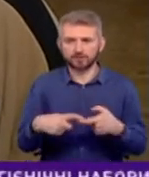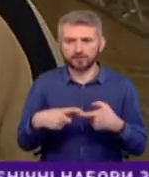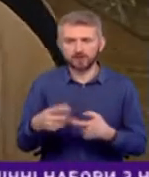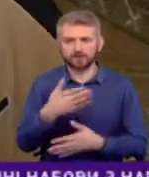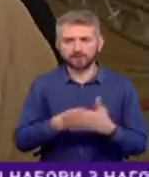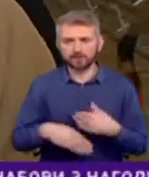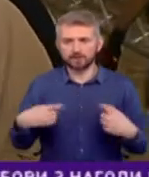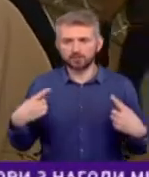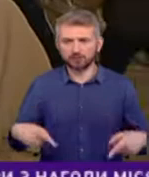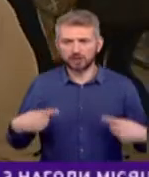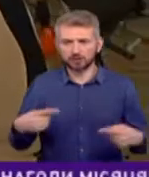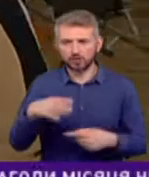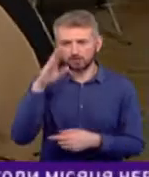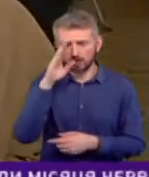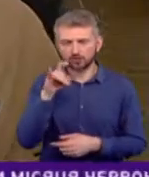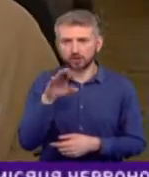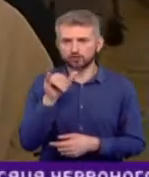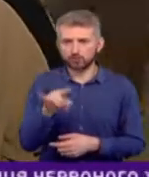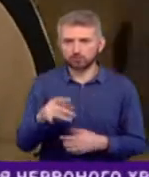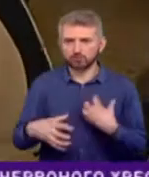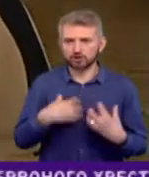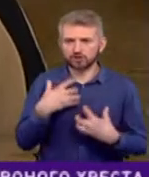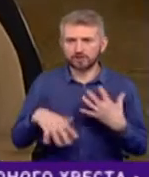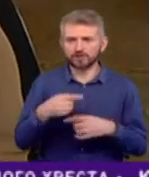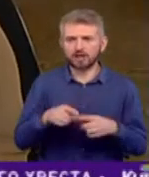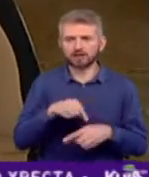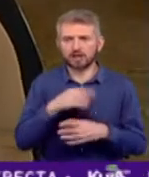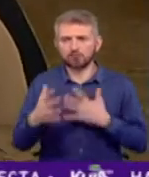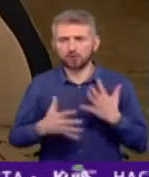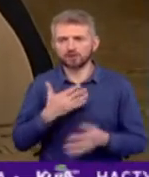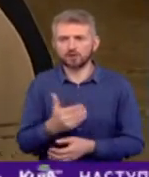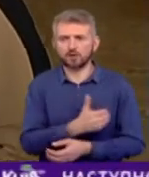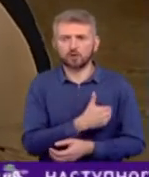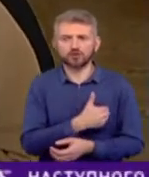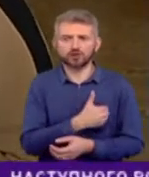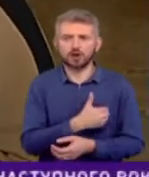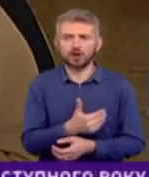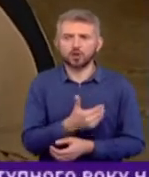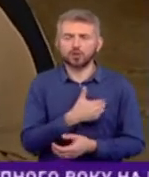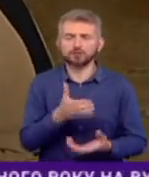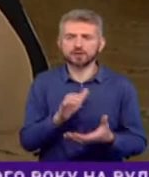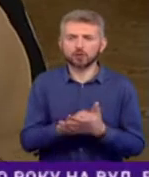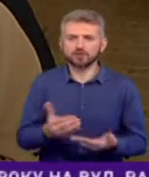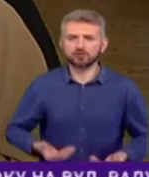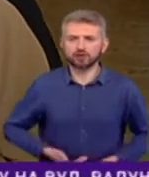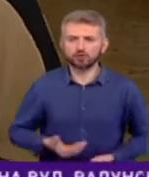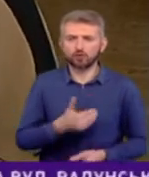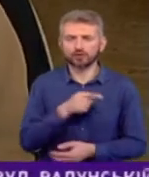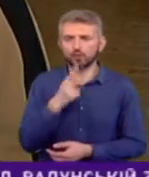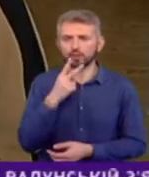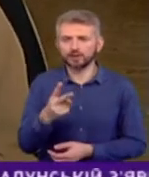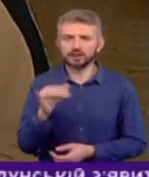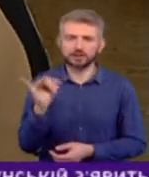креслу. Мальчик Артур, він переживає всі вот эти вот емоції і хоче познайомитися з життю, хоче її